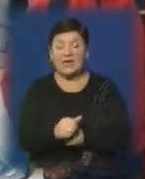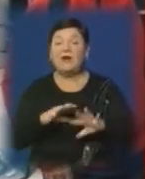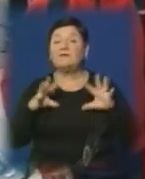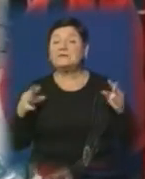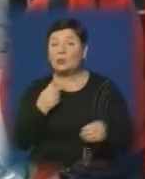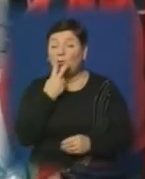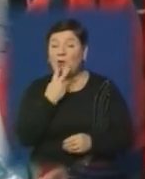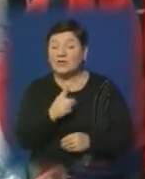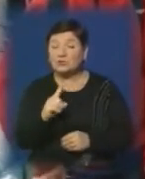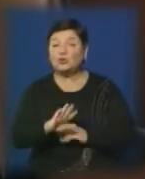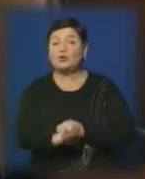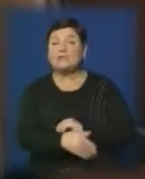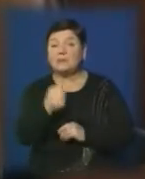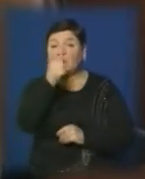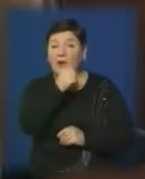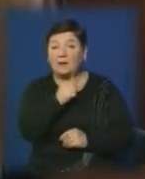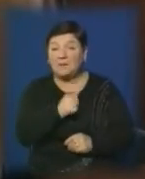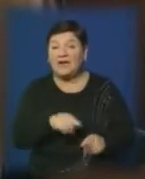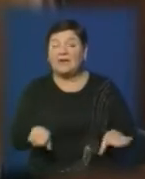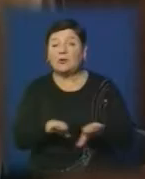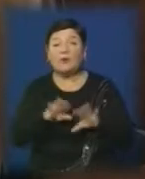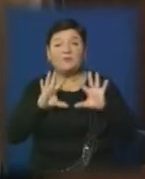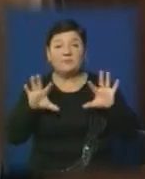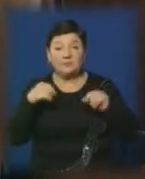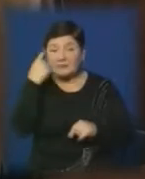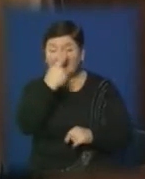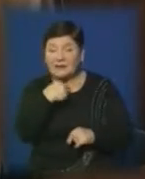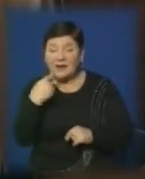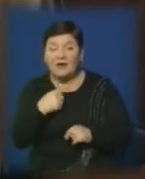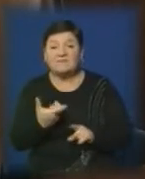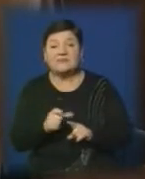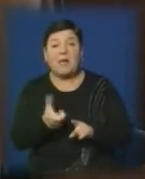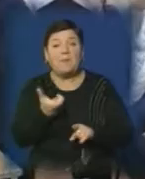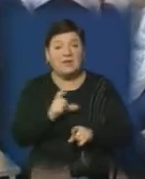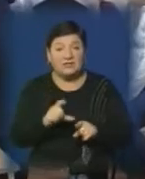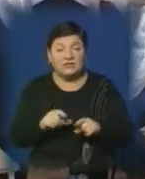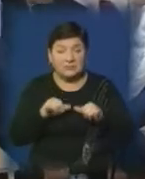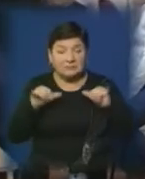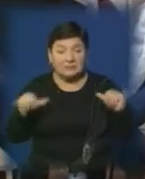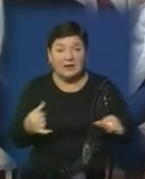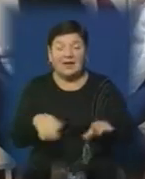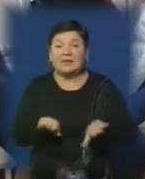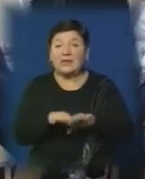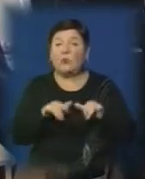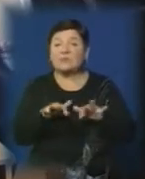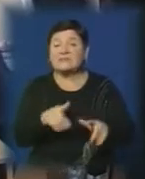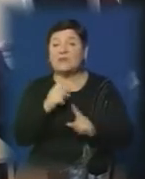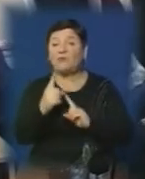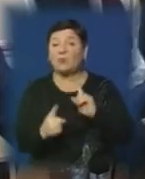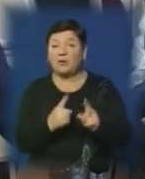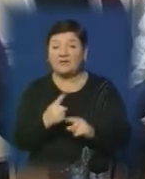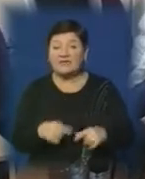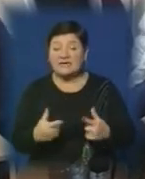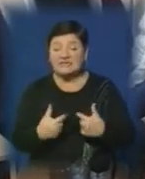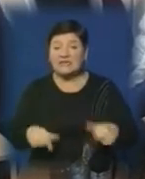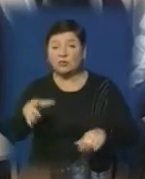тенденції показують, що останніми роками прихильників інформального навчання стає все більше. А з огляду на перипетії в процесі реформування